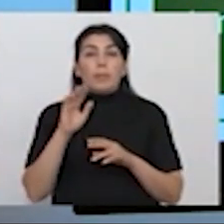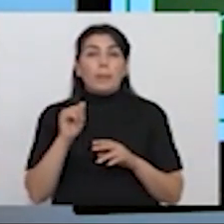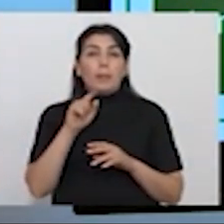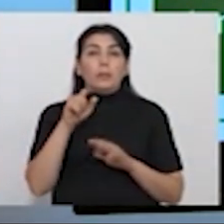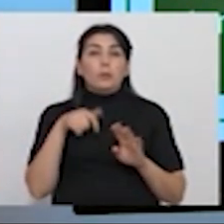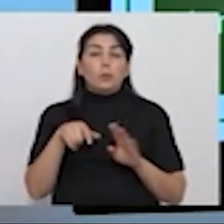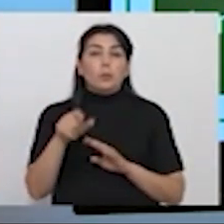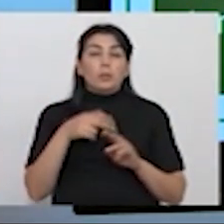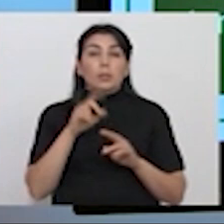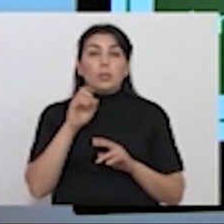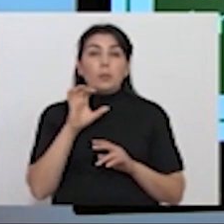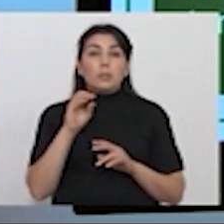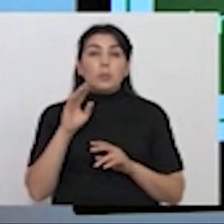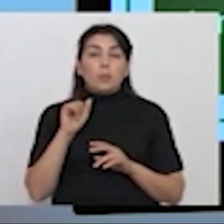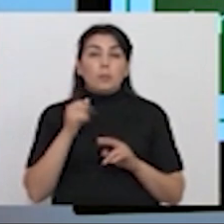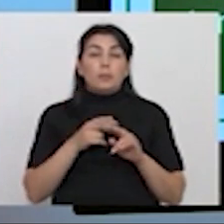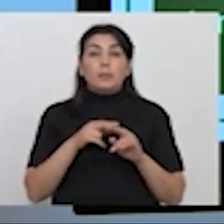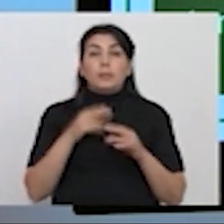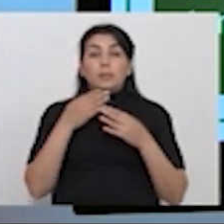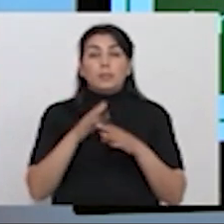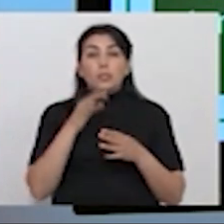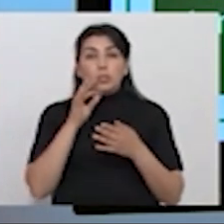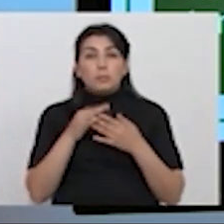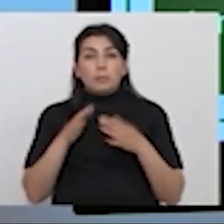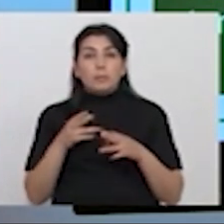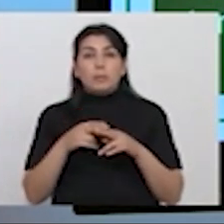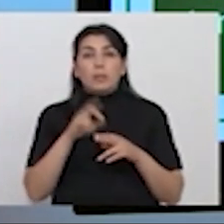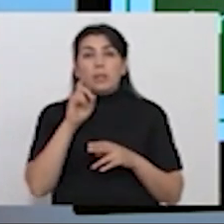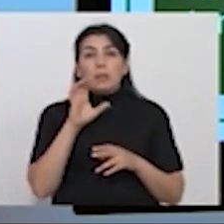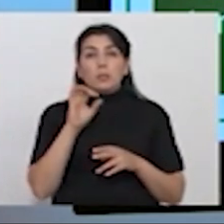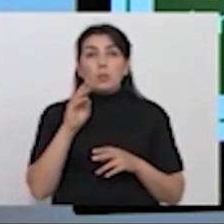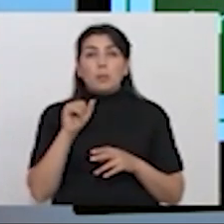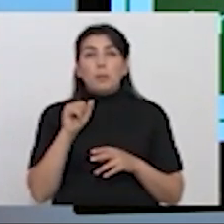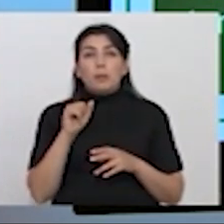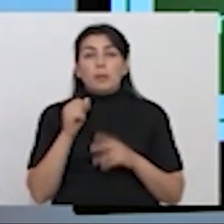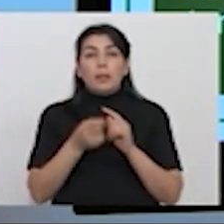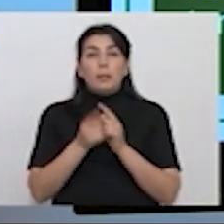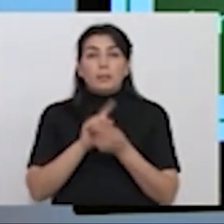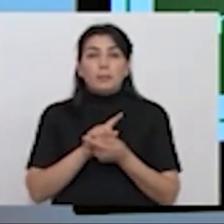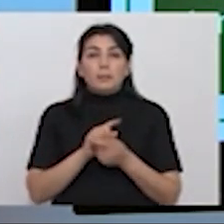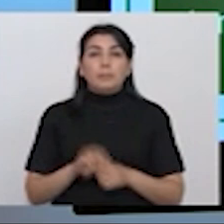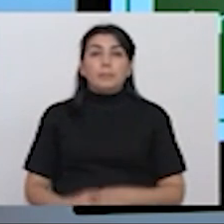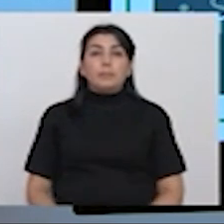yo'lda xromosomalar spirallari yechilib, xromatidalar xromosomalarga aylanadi.